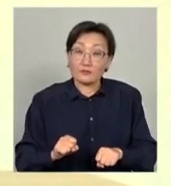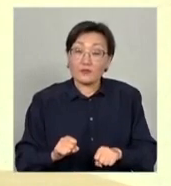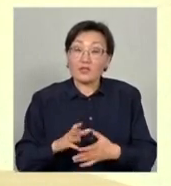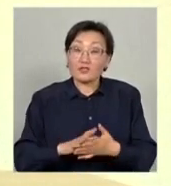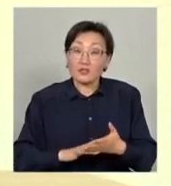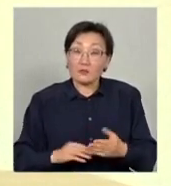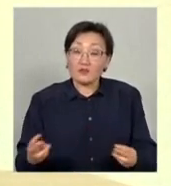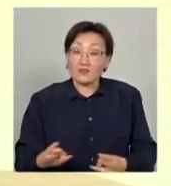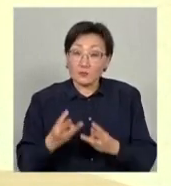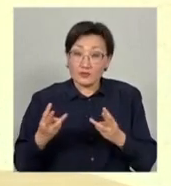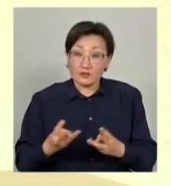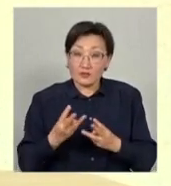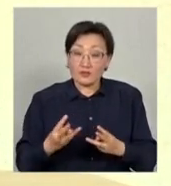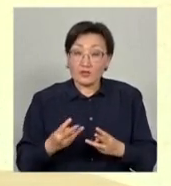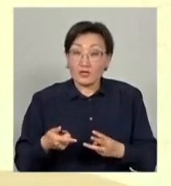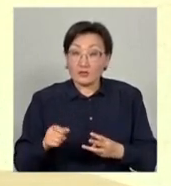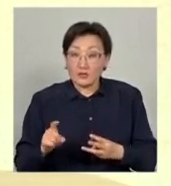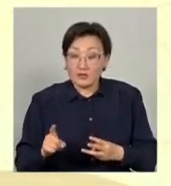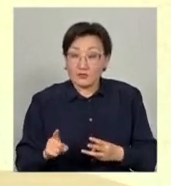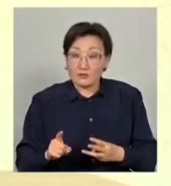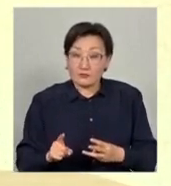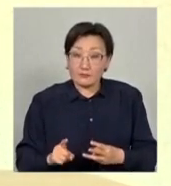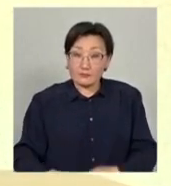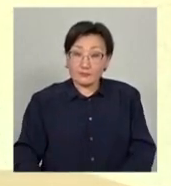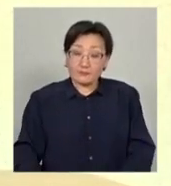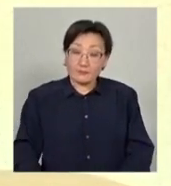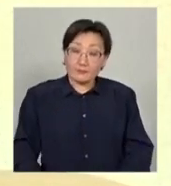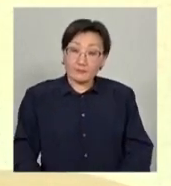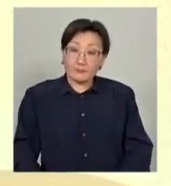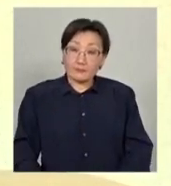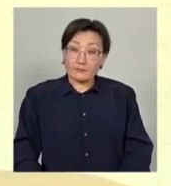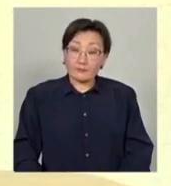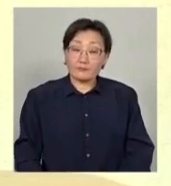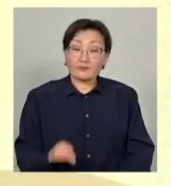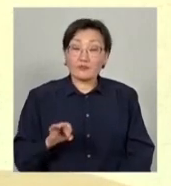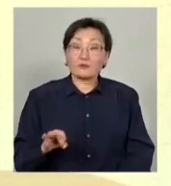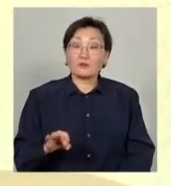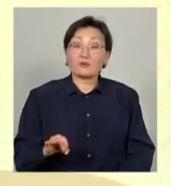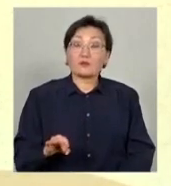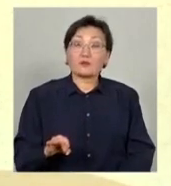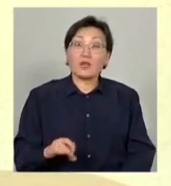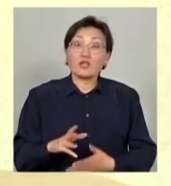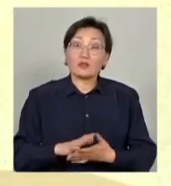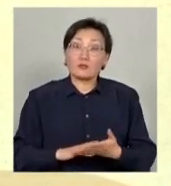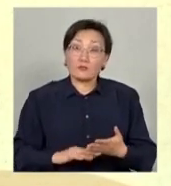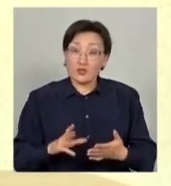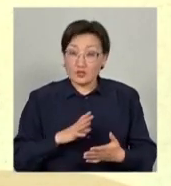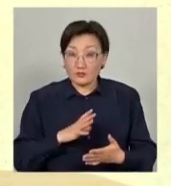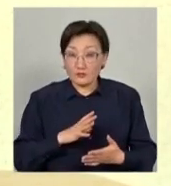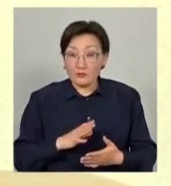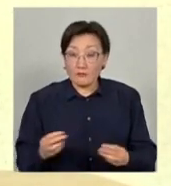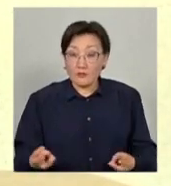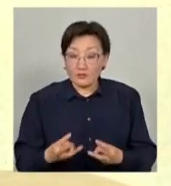дальнейшим воспламенением газовоздушной смеси. И в дальнейшем произошло